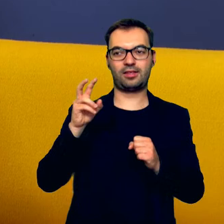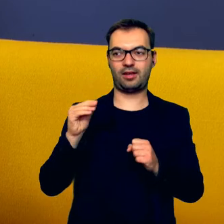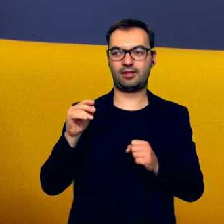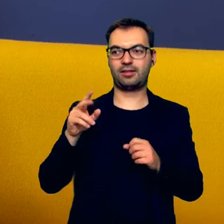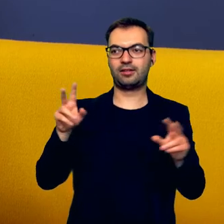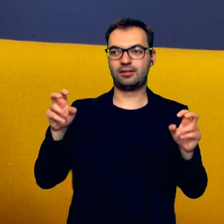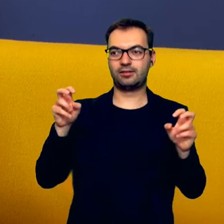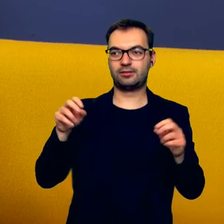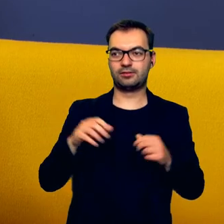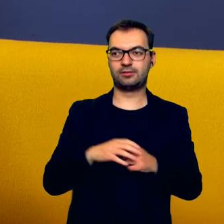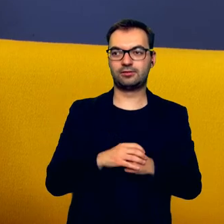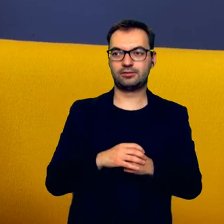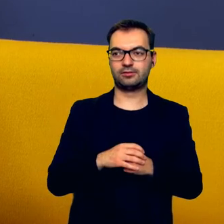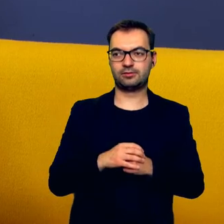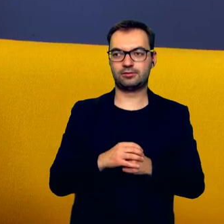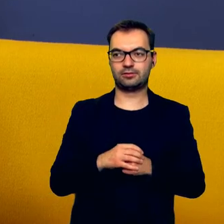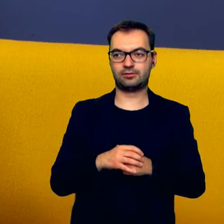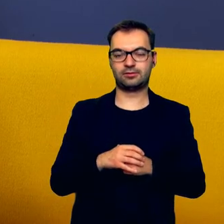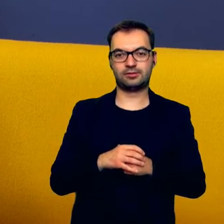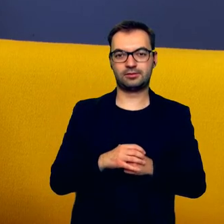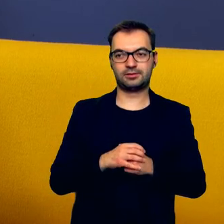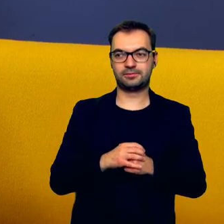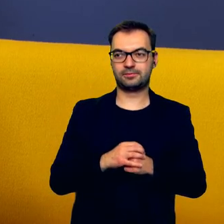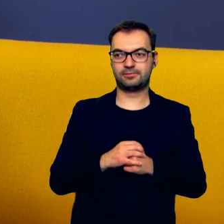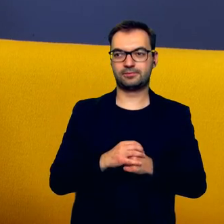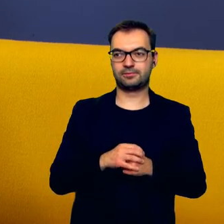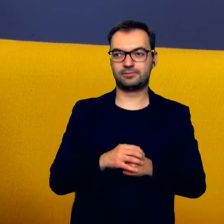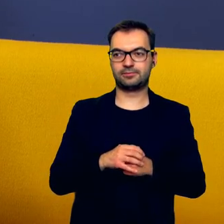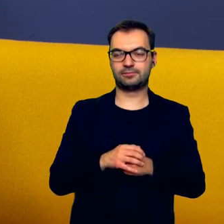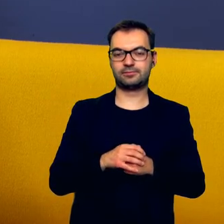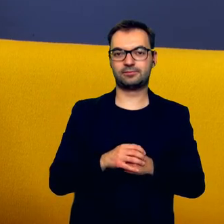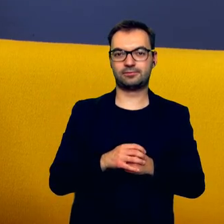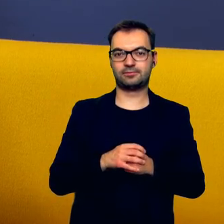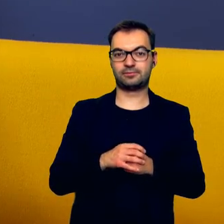jest Goetz von Berlichingen,